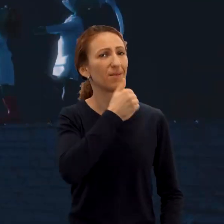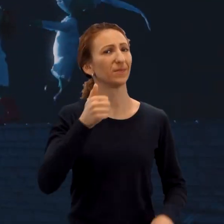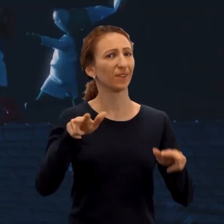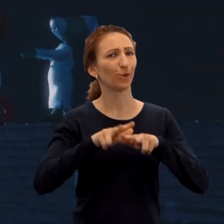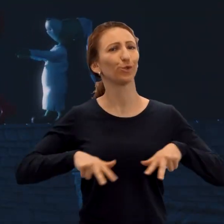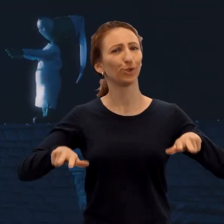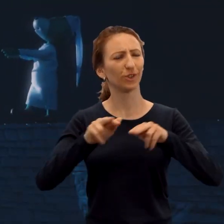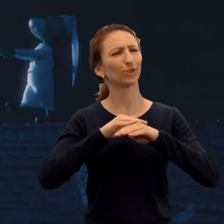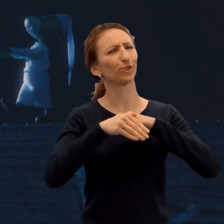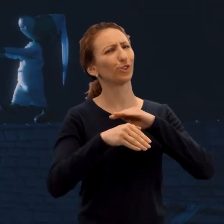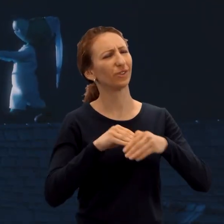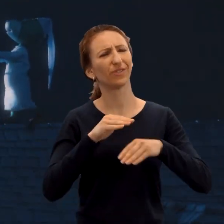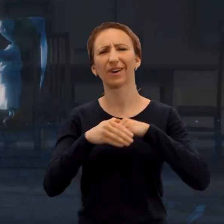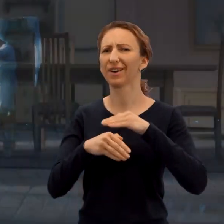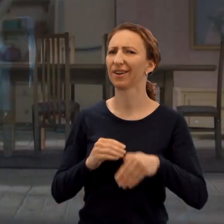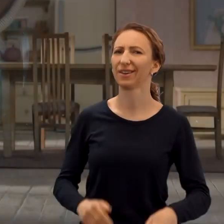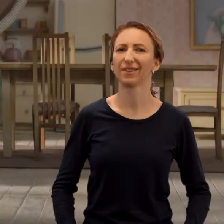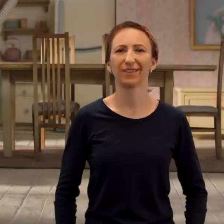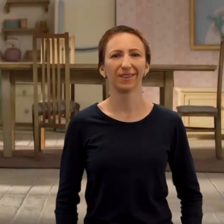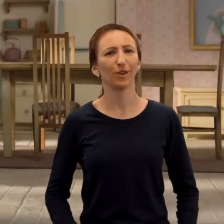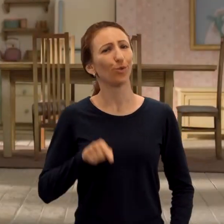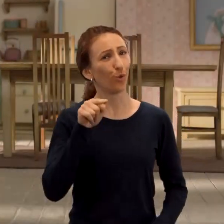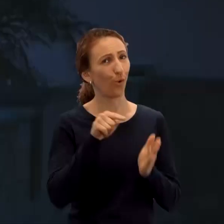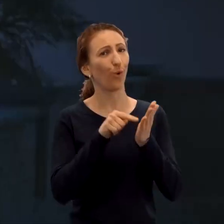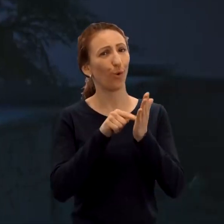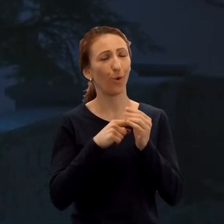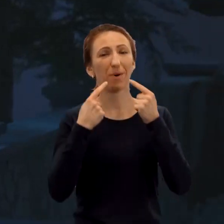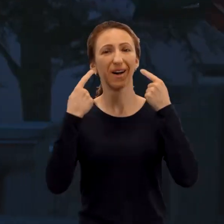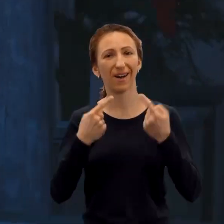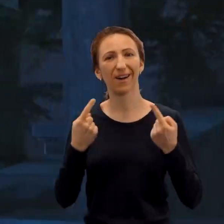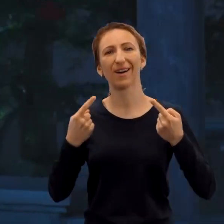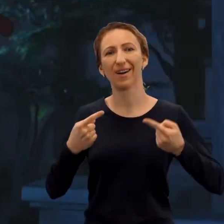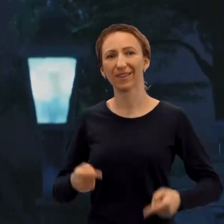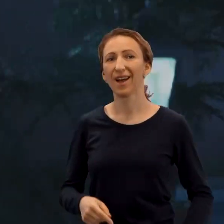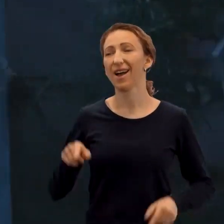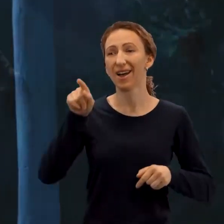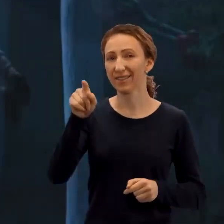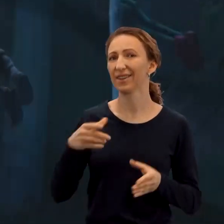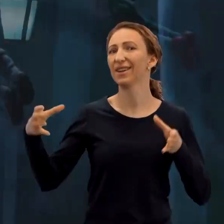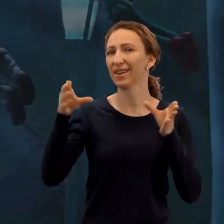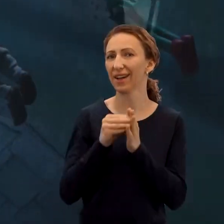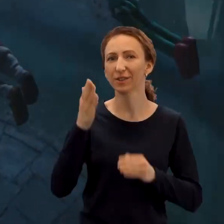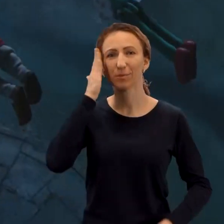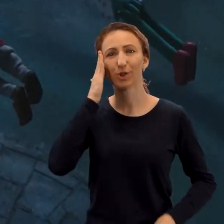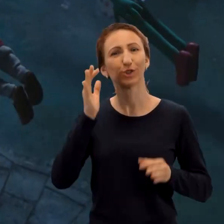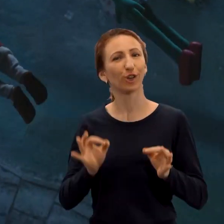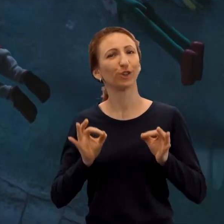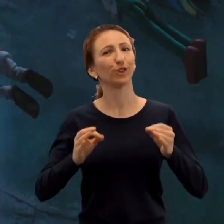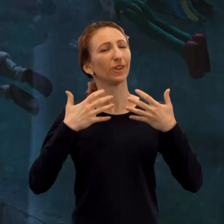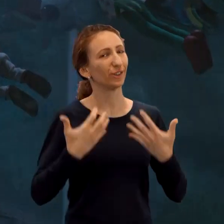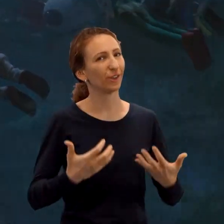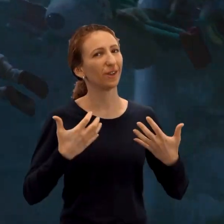szczęśliwej rodziny W bajce tej Razem z nami dziś zamieszkać